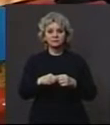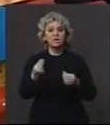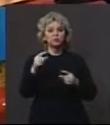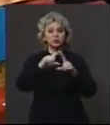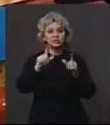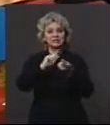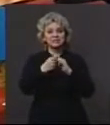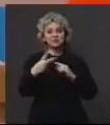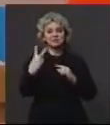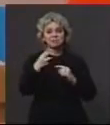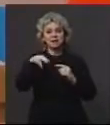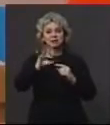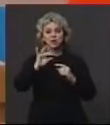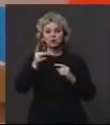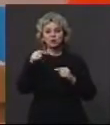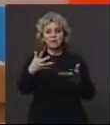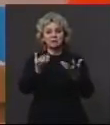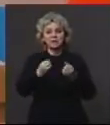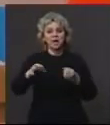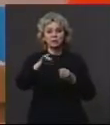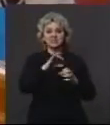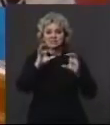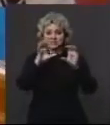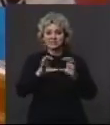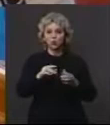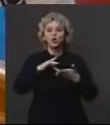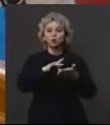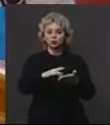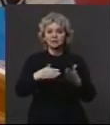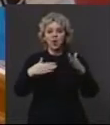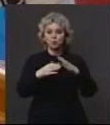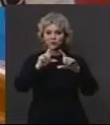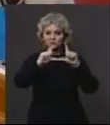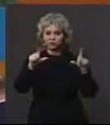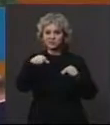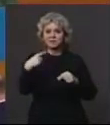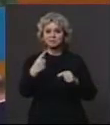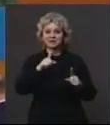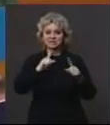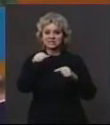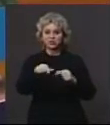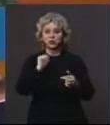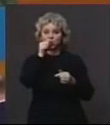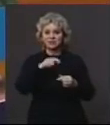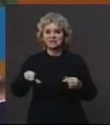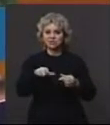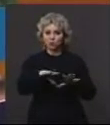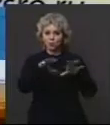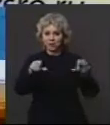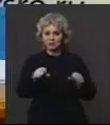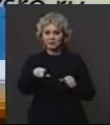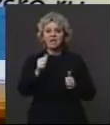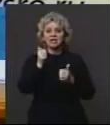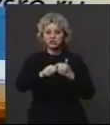Бюджет изменен на 2 миллиарда рублей. Приняты областные законы о туризме и опорном вузе. Первое заседание года в Донском парламенте.